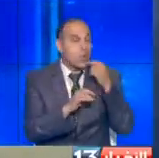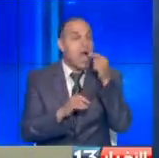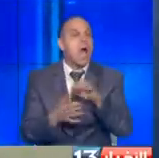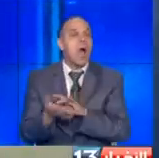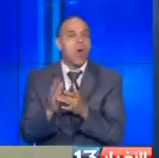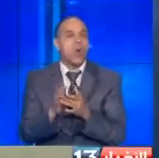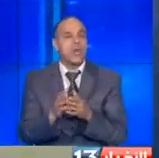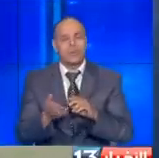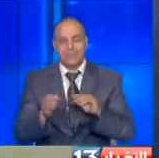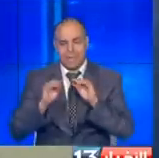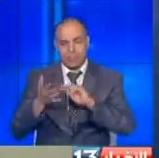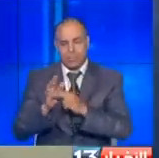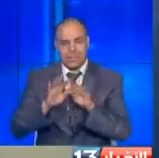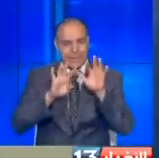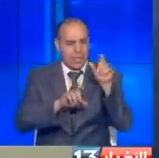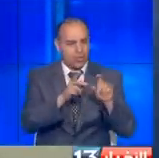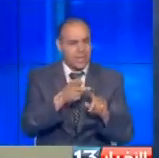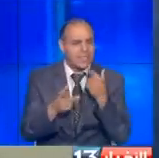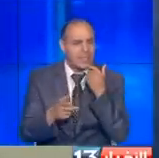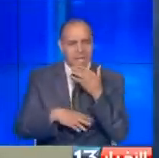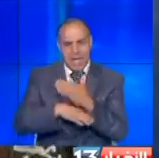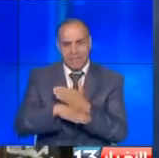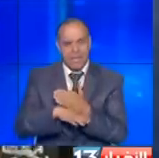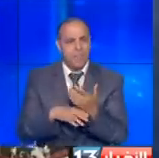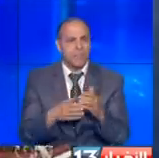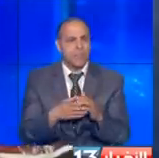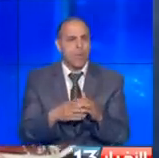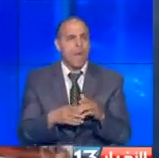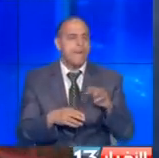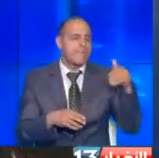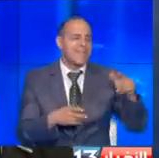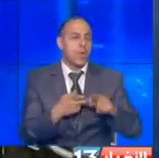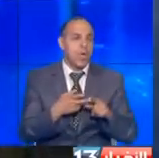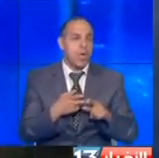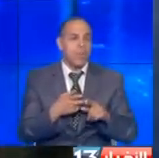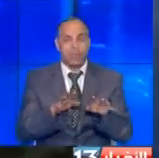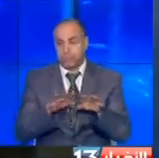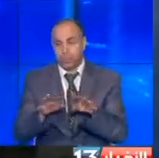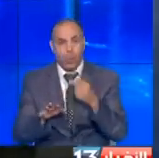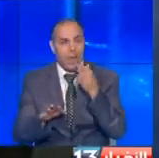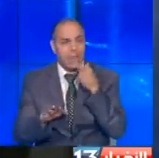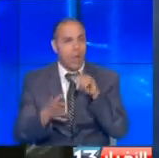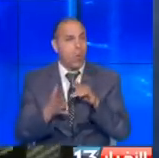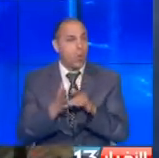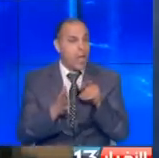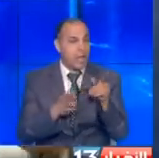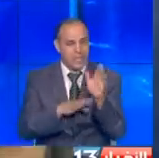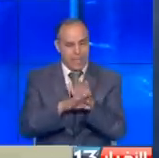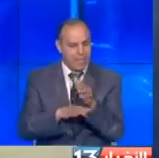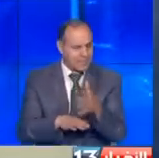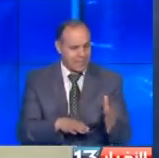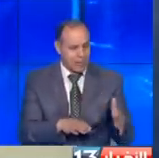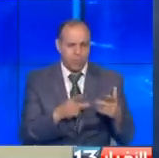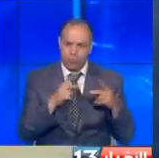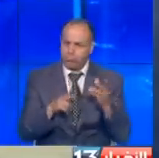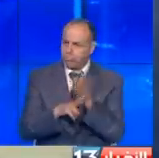بالنسبه للتعليم التقني عندنا 9 مترشحين بقفصة وبالمتلوي. بالنسبه للاجراءات هي بيدها هي حمايه التلامذه